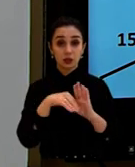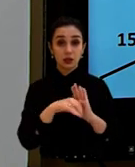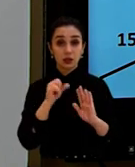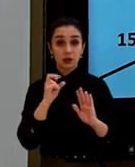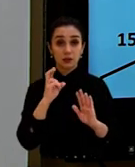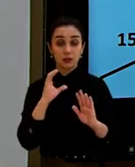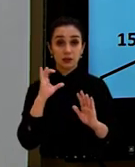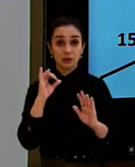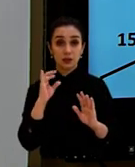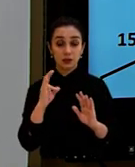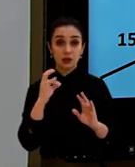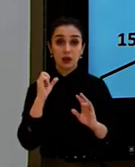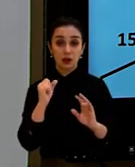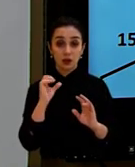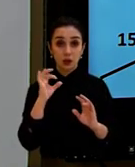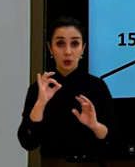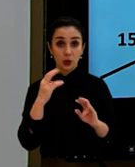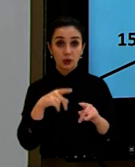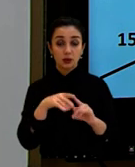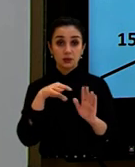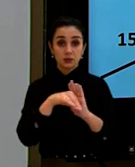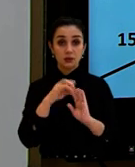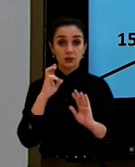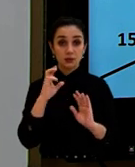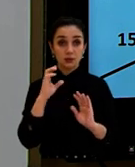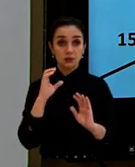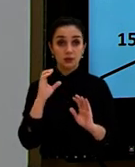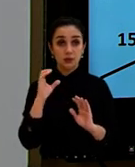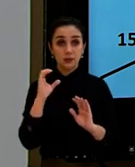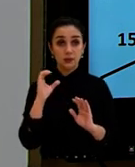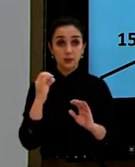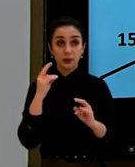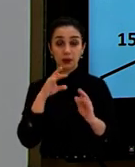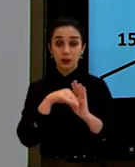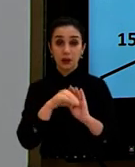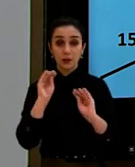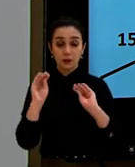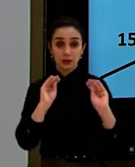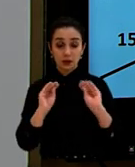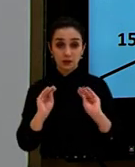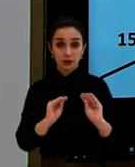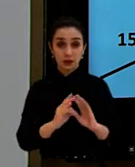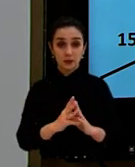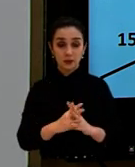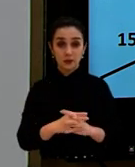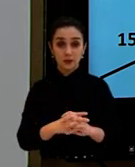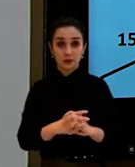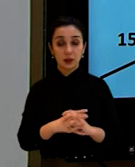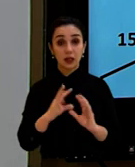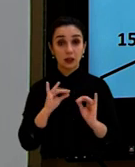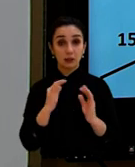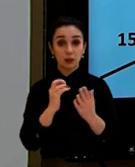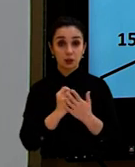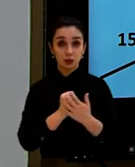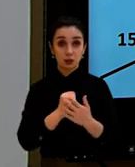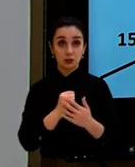к синусу О равно отношению БО к синусу А. Подставляем и